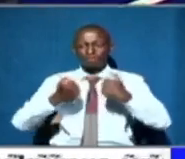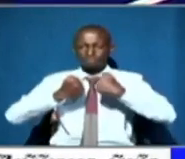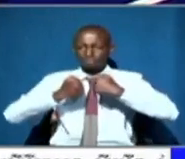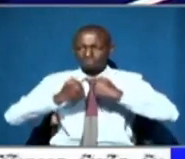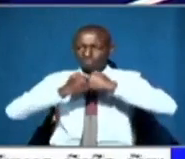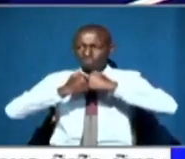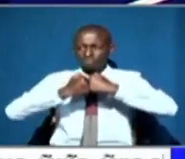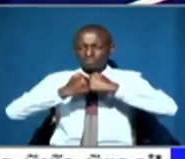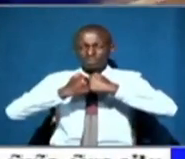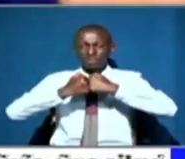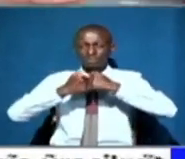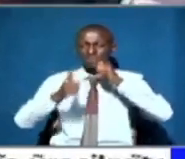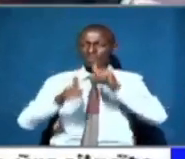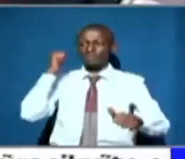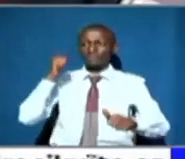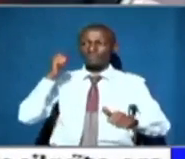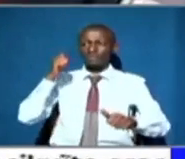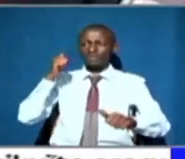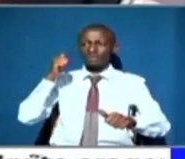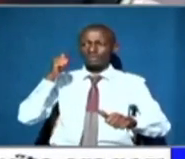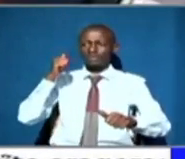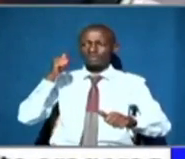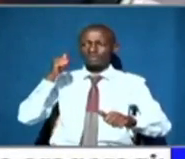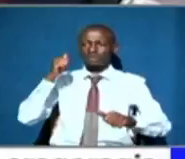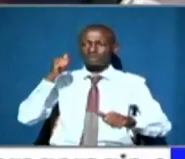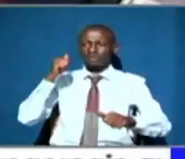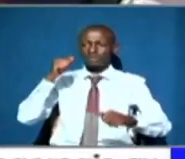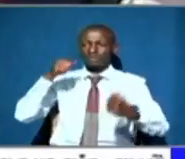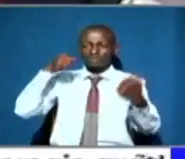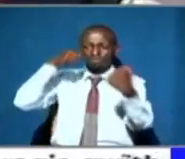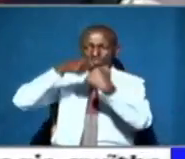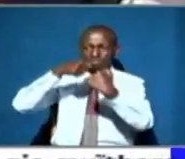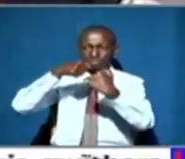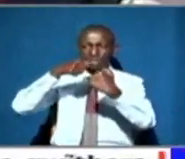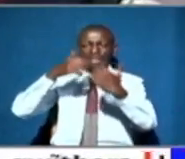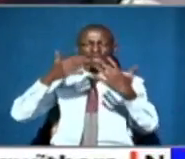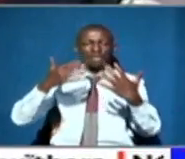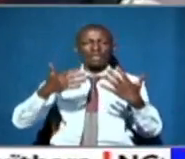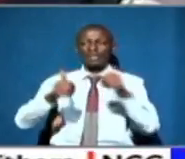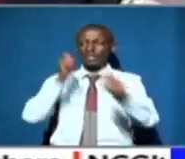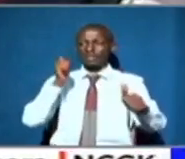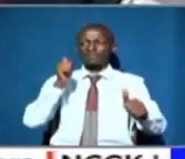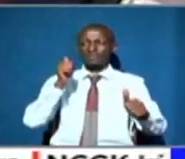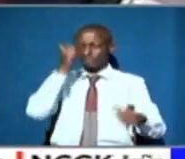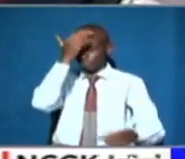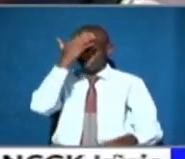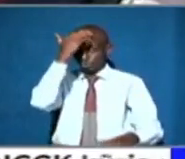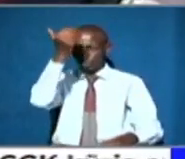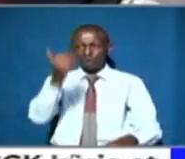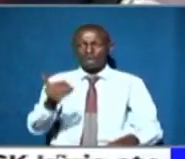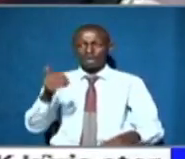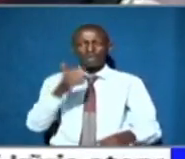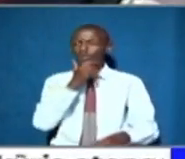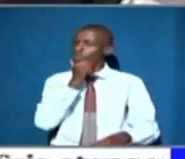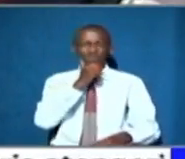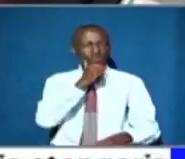turaciregire o turoka no acimenya go gota o turaneano todo riri andu matira marigwa atiriri aiko twari